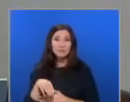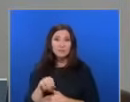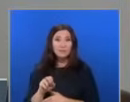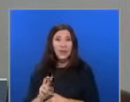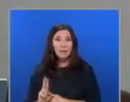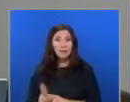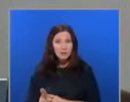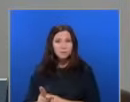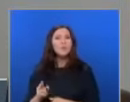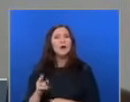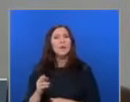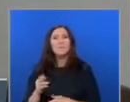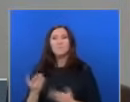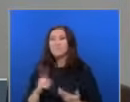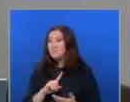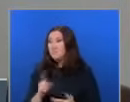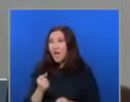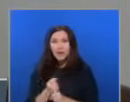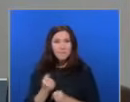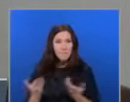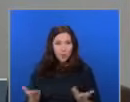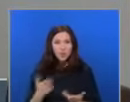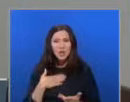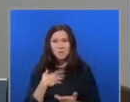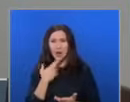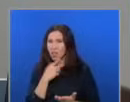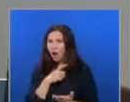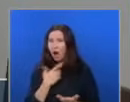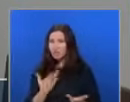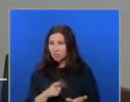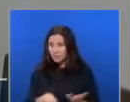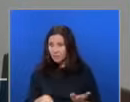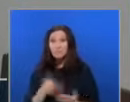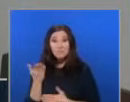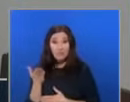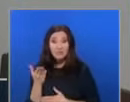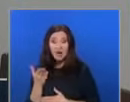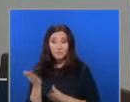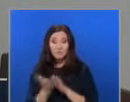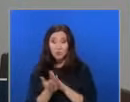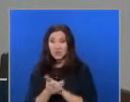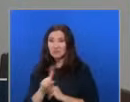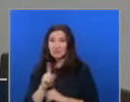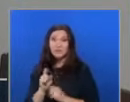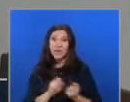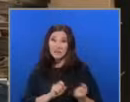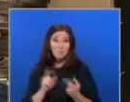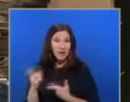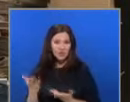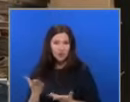ТЕЛКове практически не работят. Има ги на хартия, но при тях досиета не се